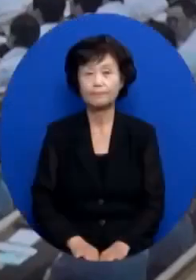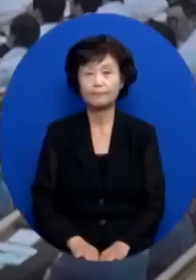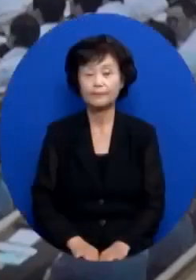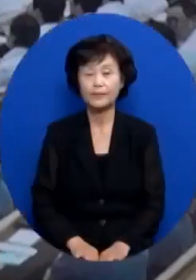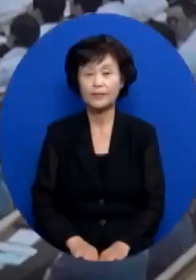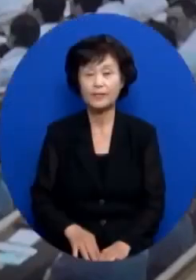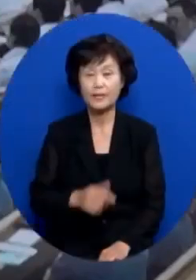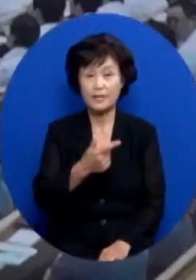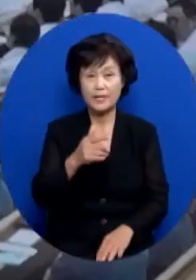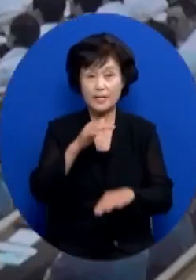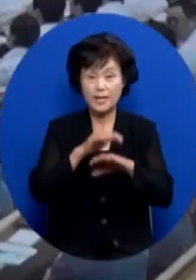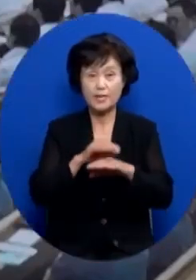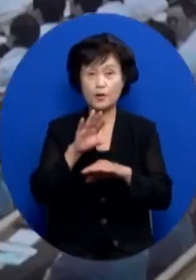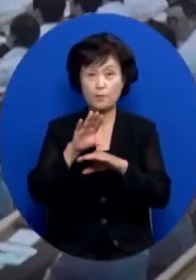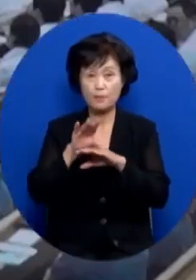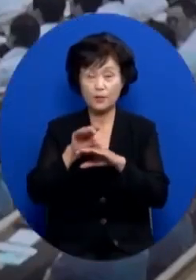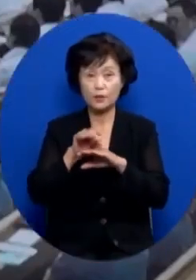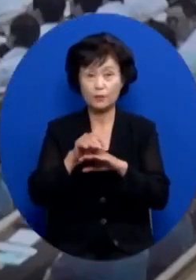대전 스튜디오입니다.